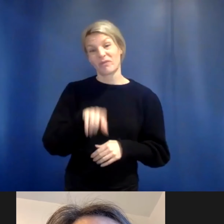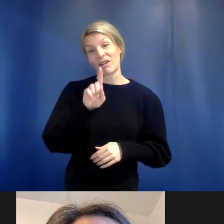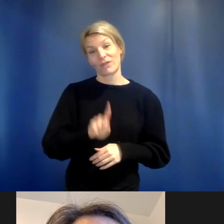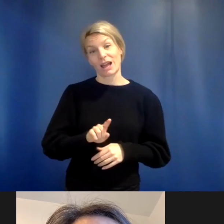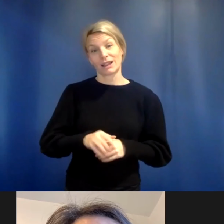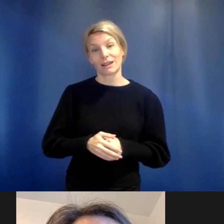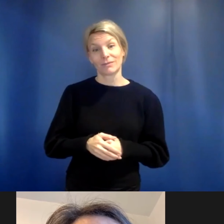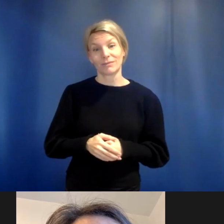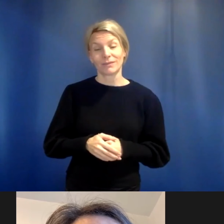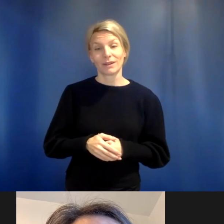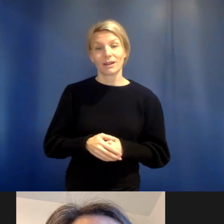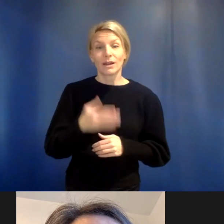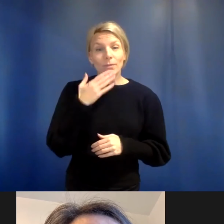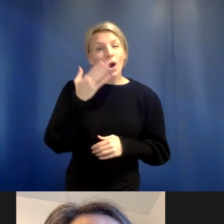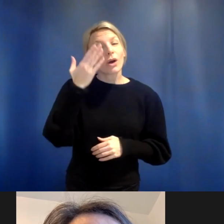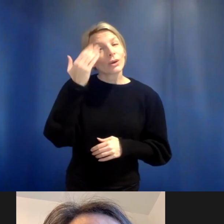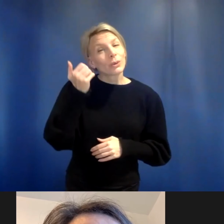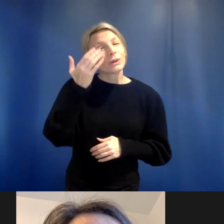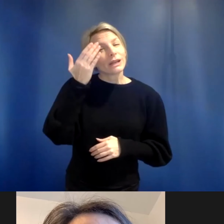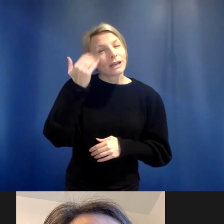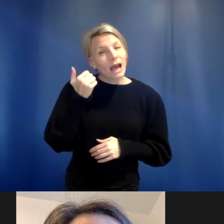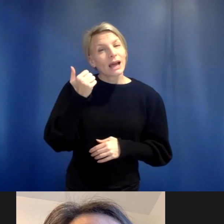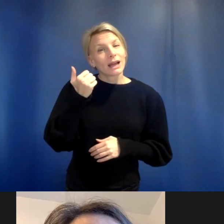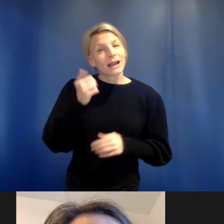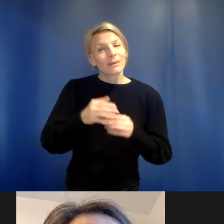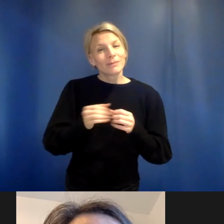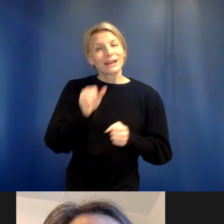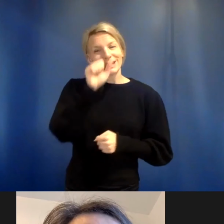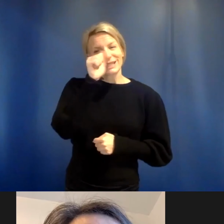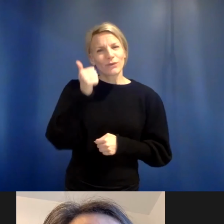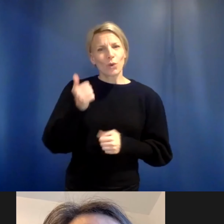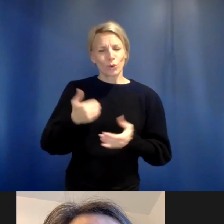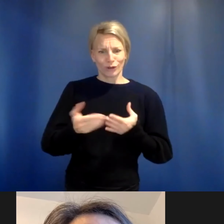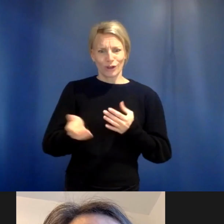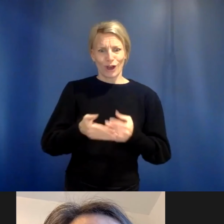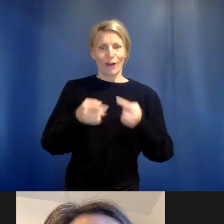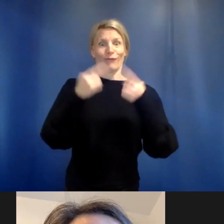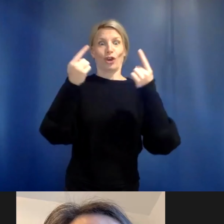Som kan vara bra att kunna men som kanske kan vara svårt att göra för första gången.